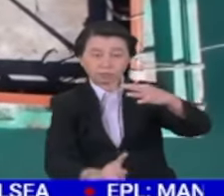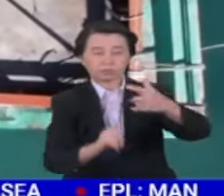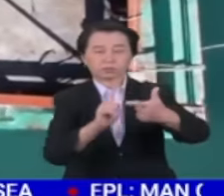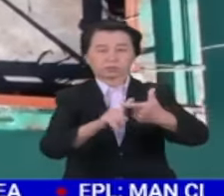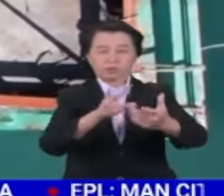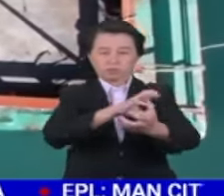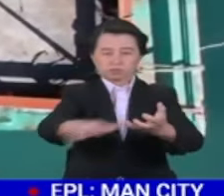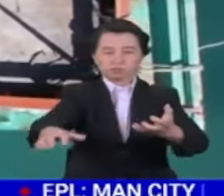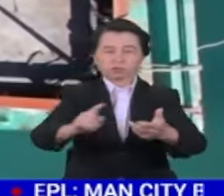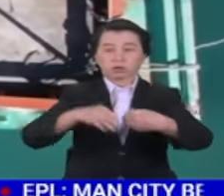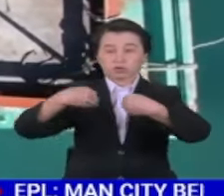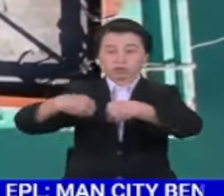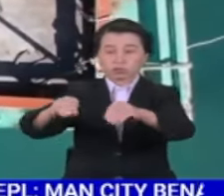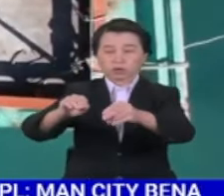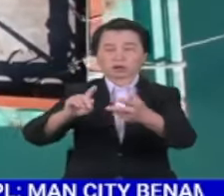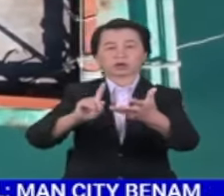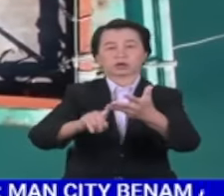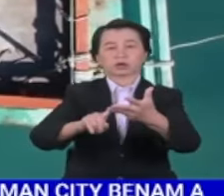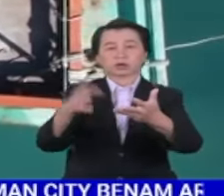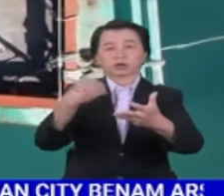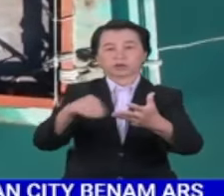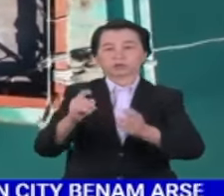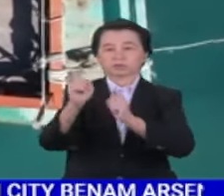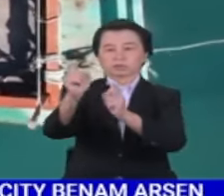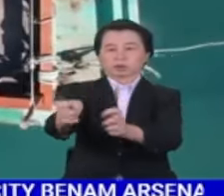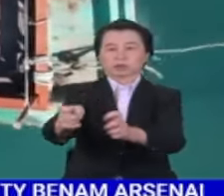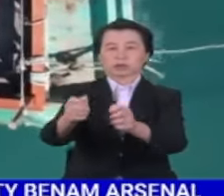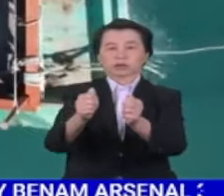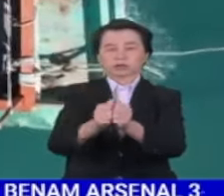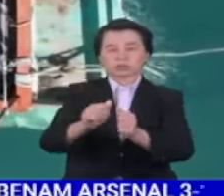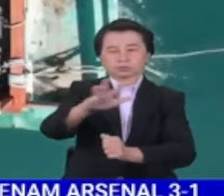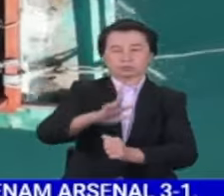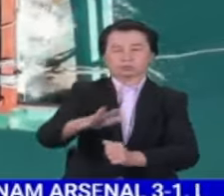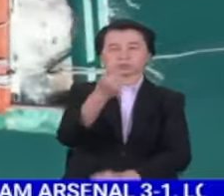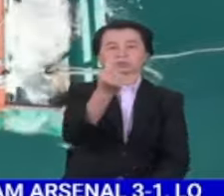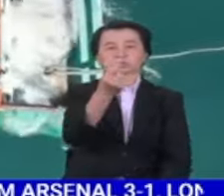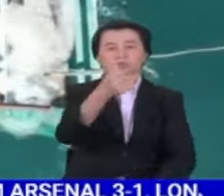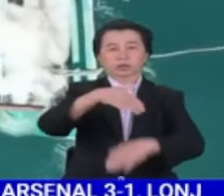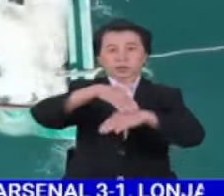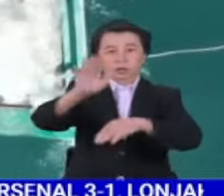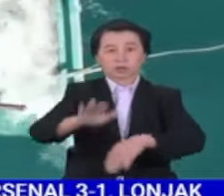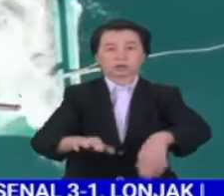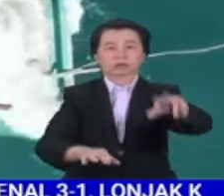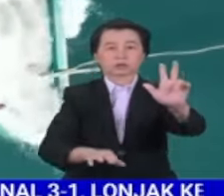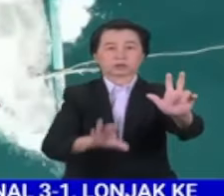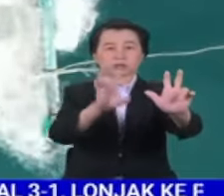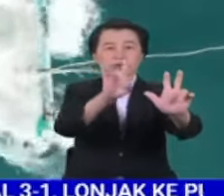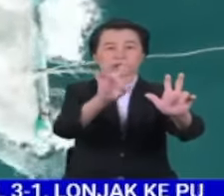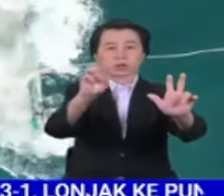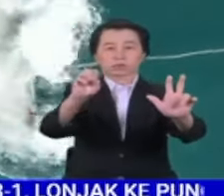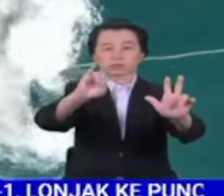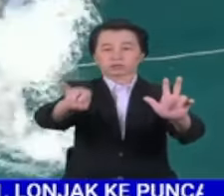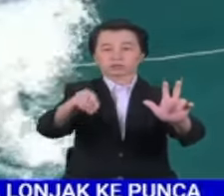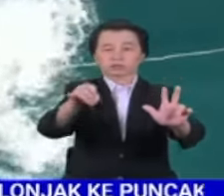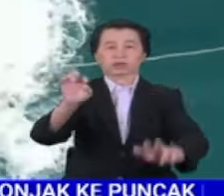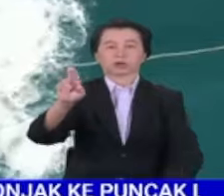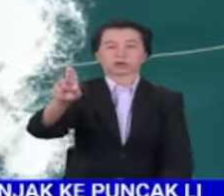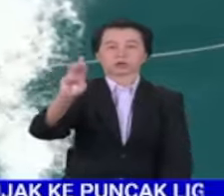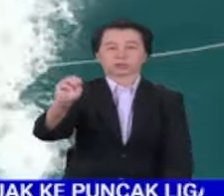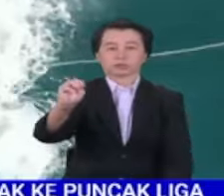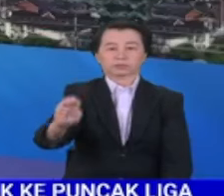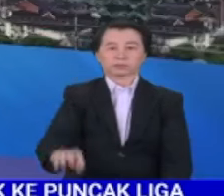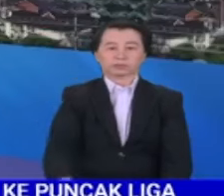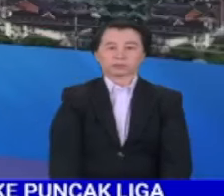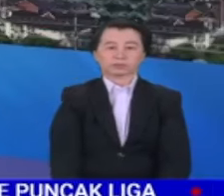musnah lelong dan jual serta hadiah dengan anggaran nilai lebih 380 juta ringgit